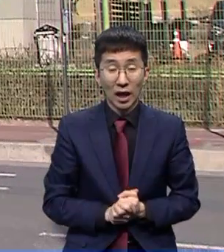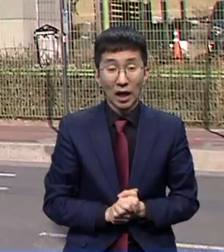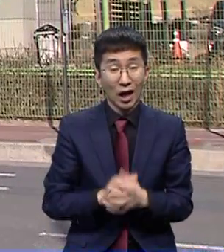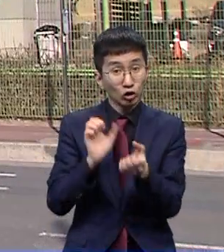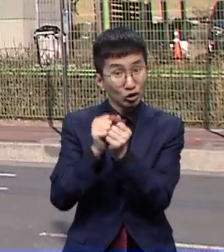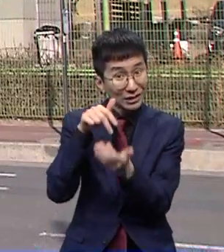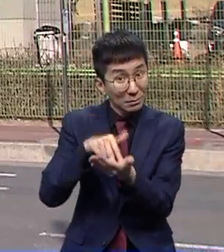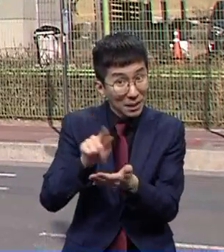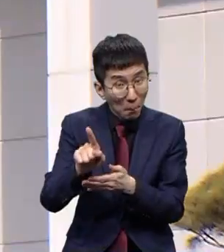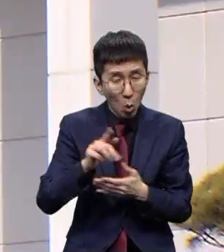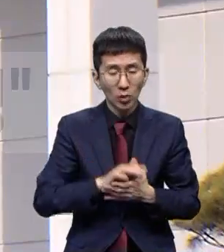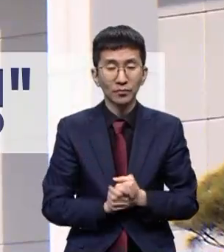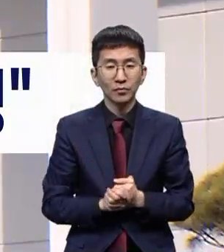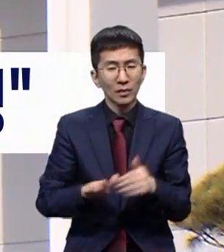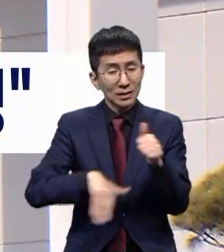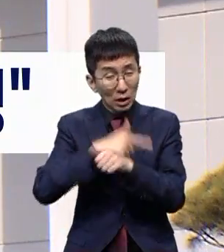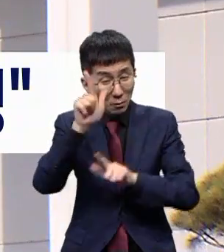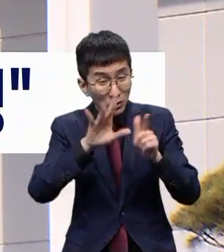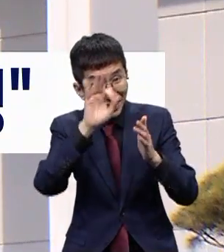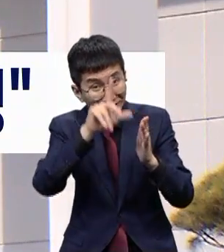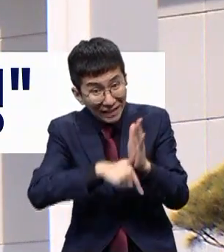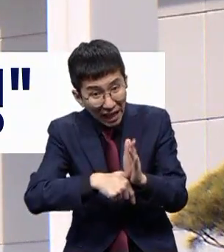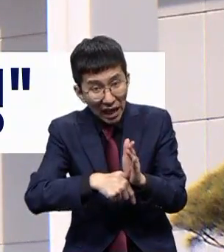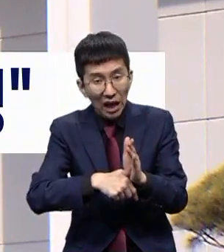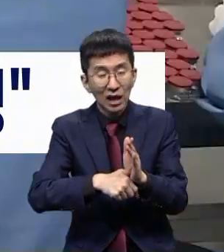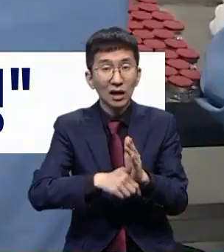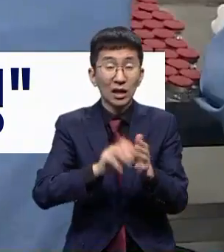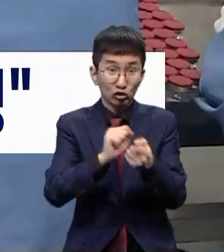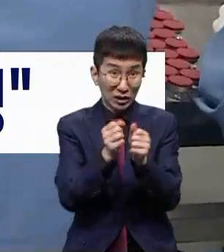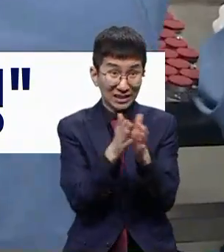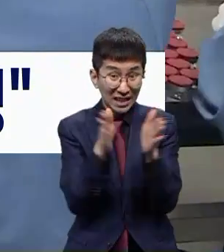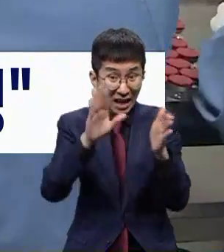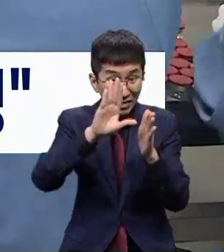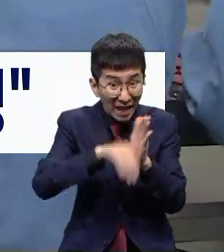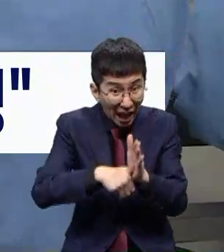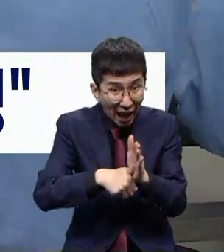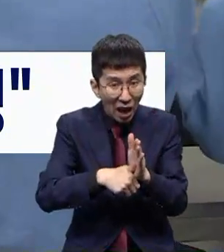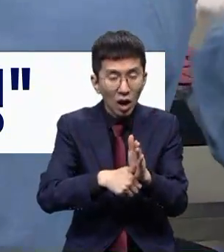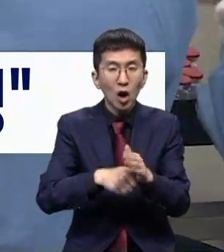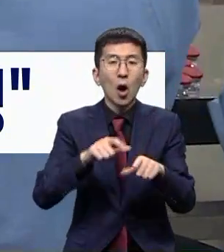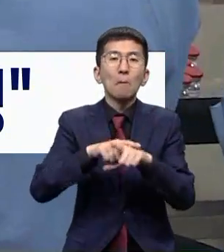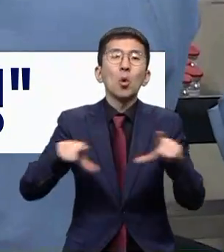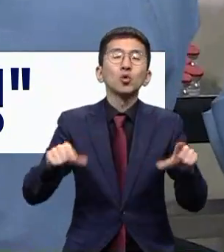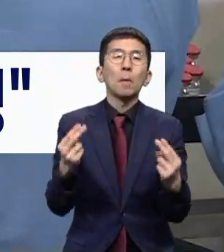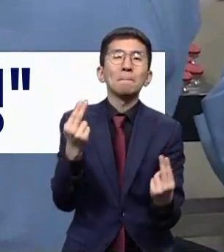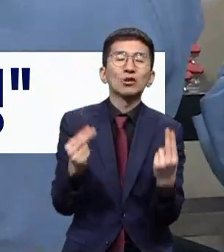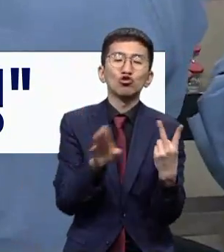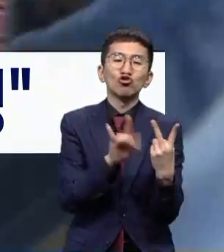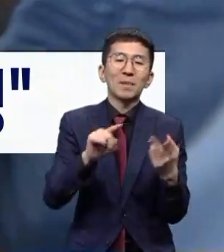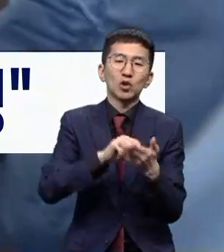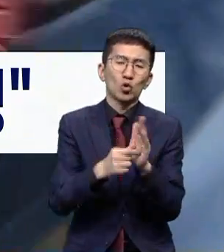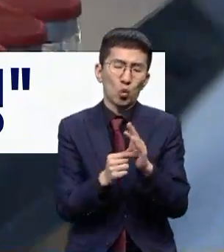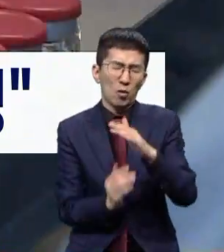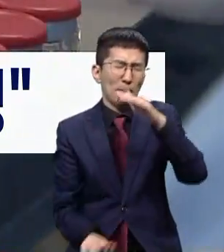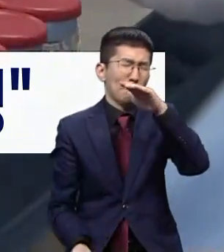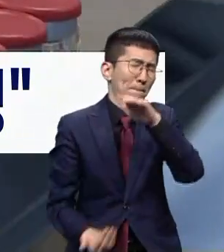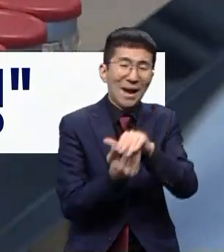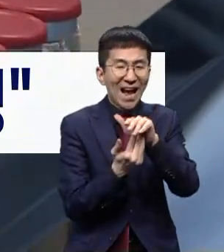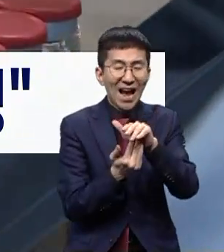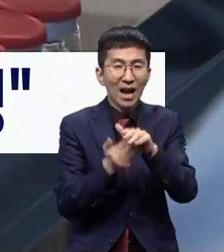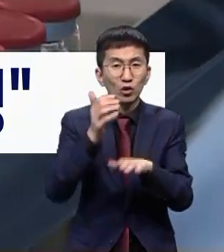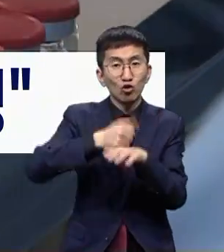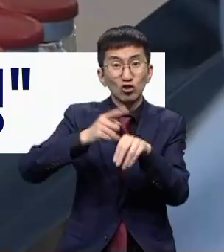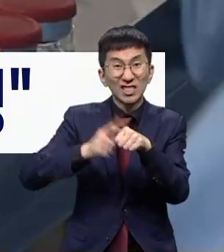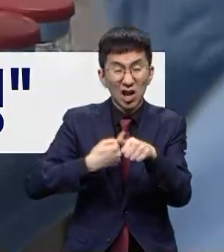기업 전망과 청약 열기 등을 봤을 때 상장 당일 시초가가 공모가의 2배로 오른 뒤 상한가를 칠 가능성까지